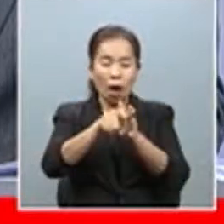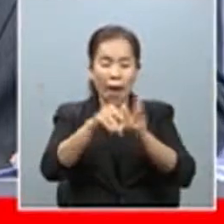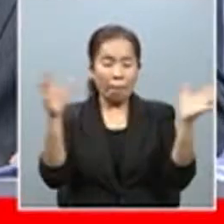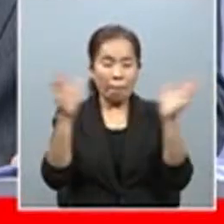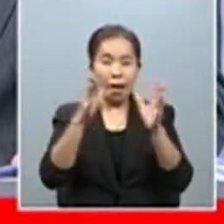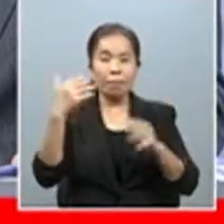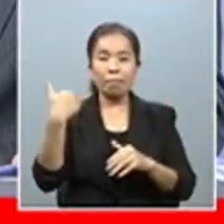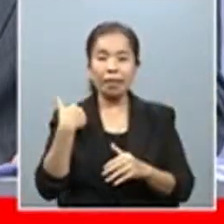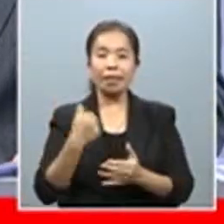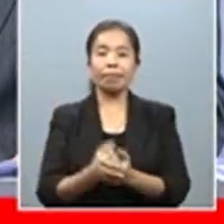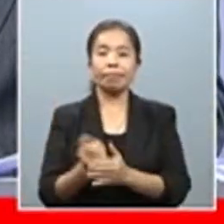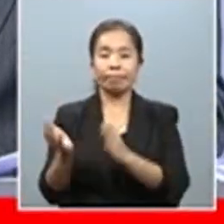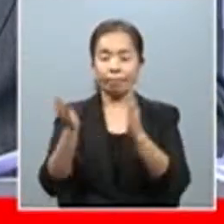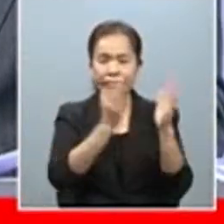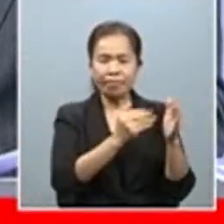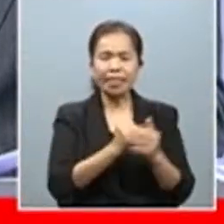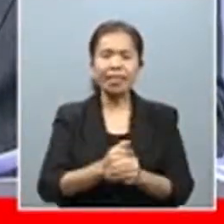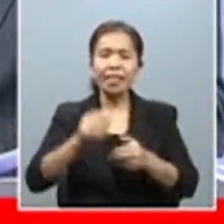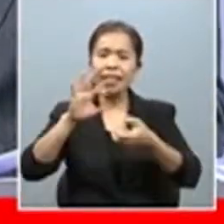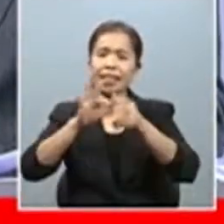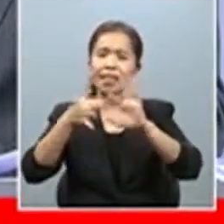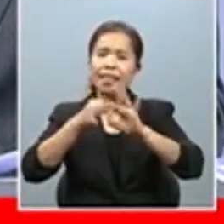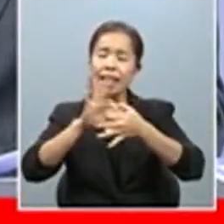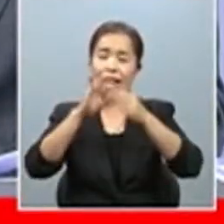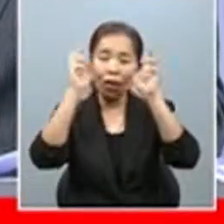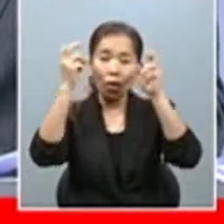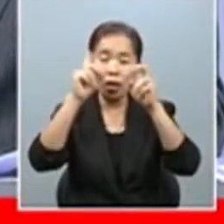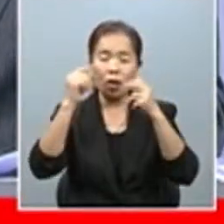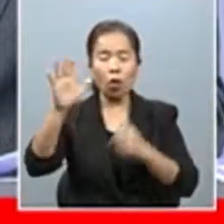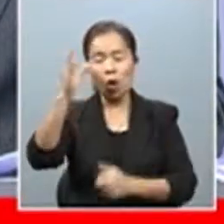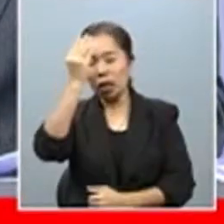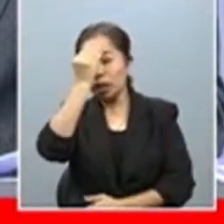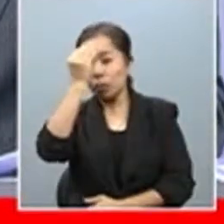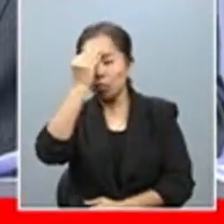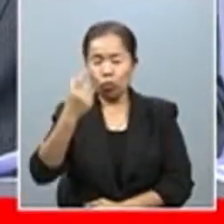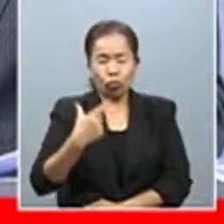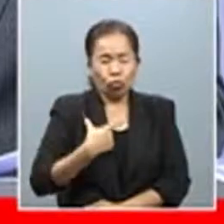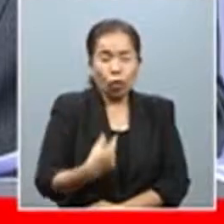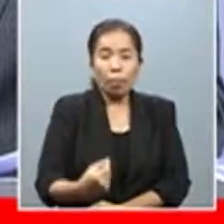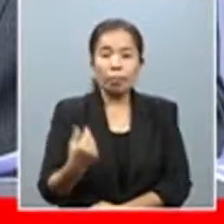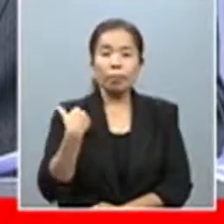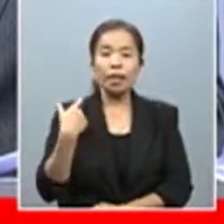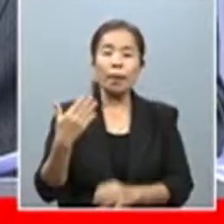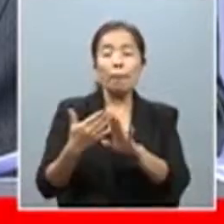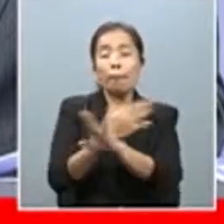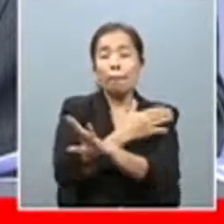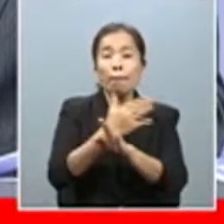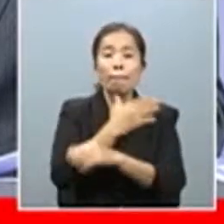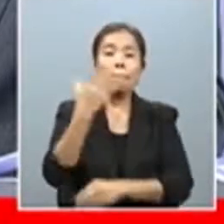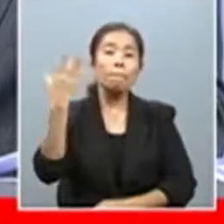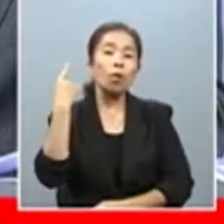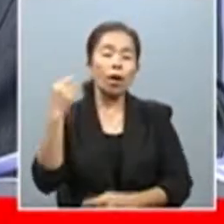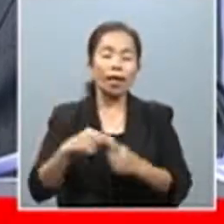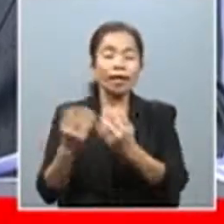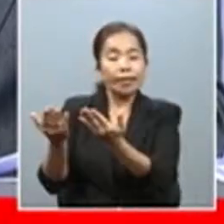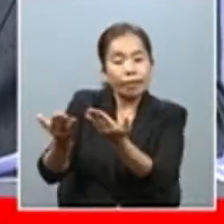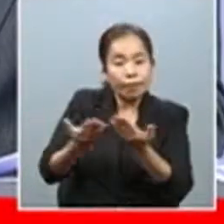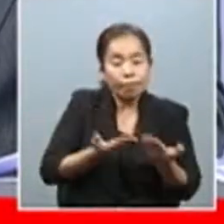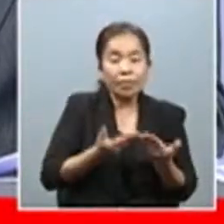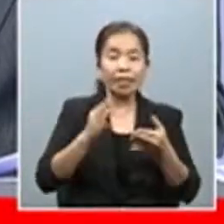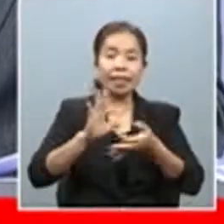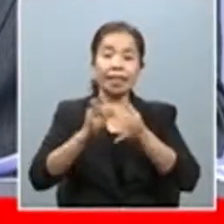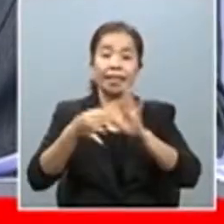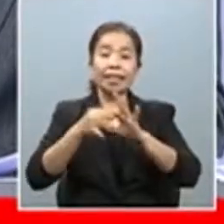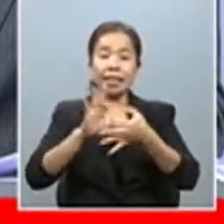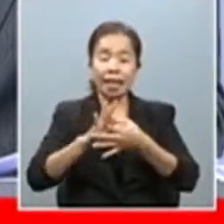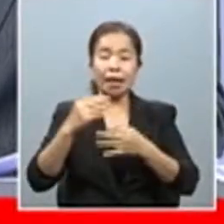เรื่องของกีฬาอีสปอร์ตนะฮะได้รับความนิยมมากในญี่ปุ่นนะครับเมื่อวานที่ผ่านมาก็มีพิธีต้อนรับนะครับนักกีฬาอีสปอร์ต